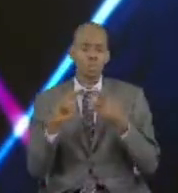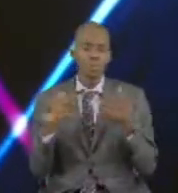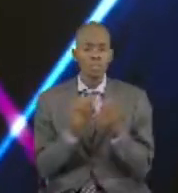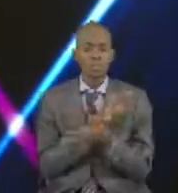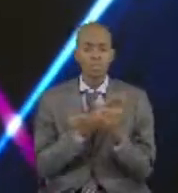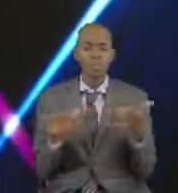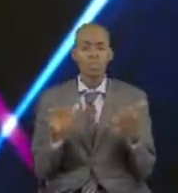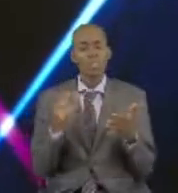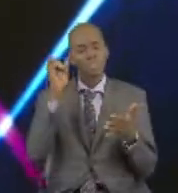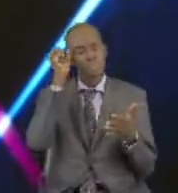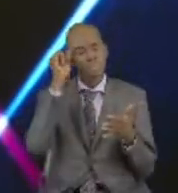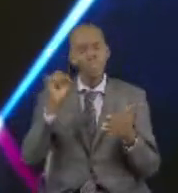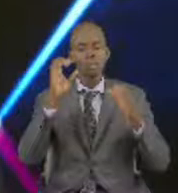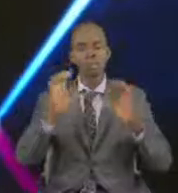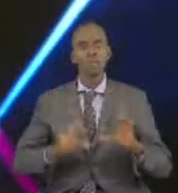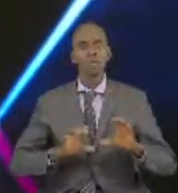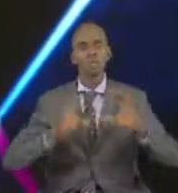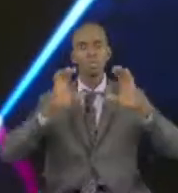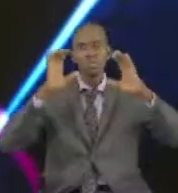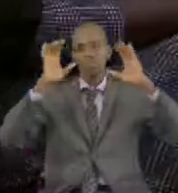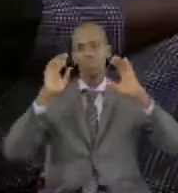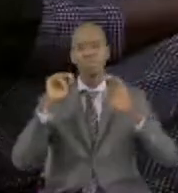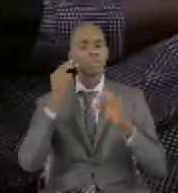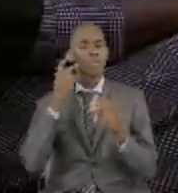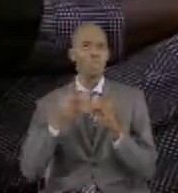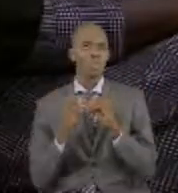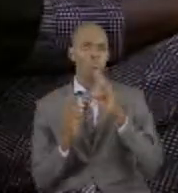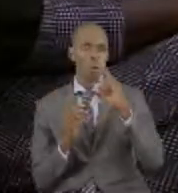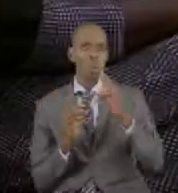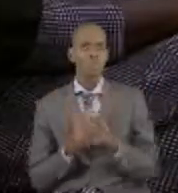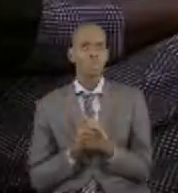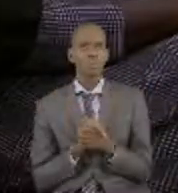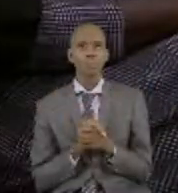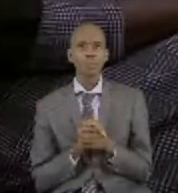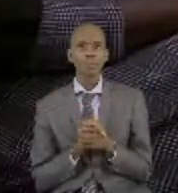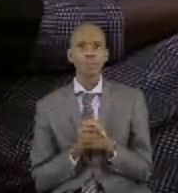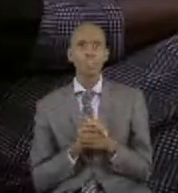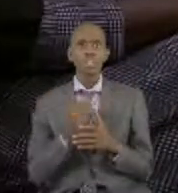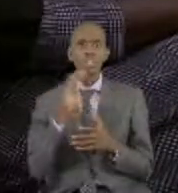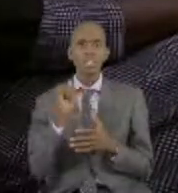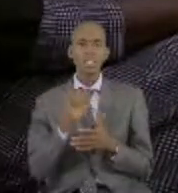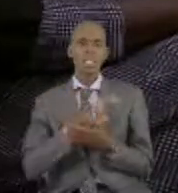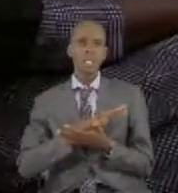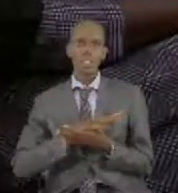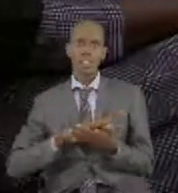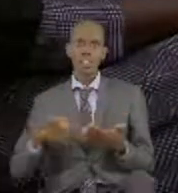vraiment identifier, remarquer quelque chose qui va détruire sa consécration. Voyons numéro 1, c'est quoi?